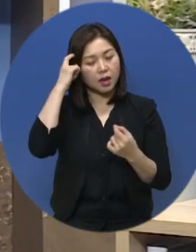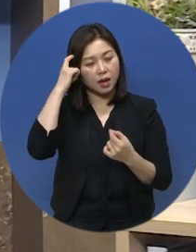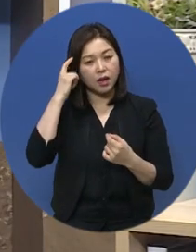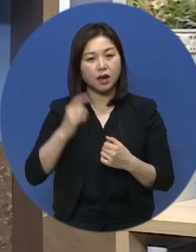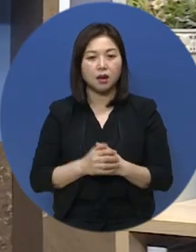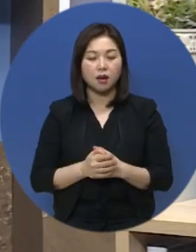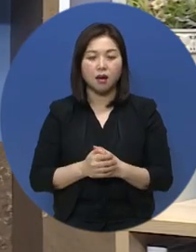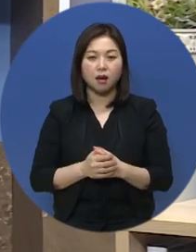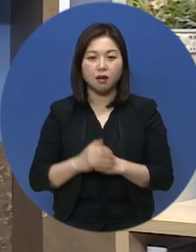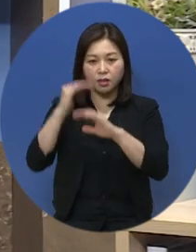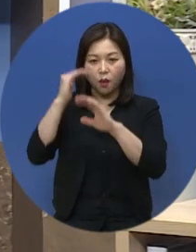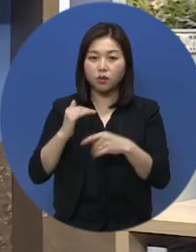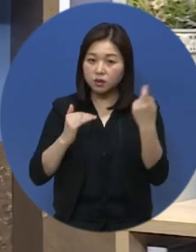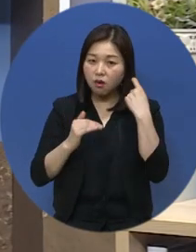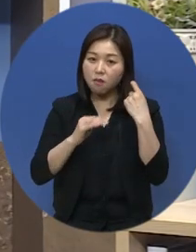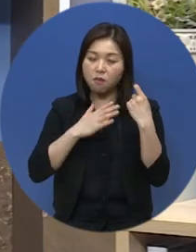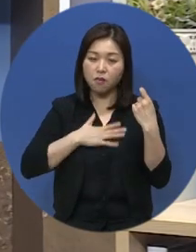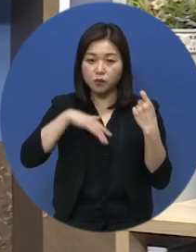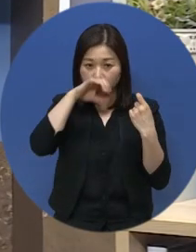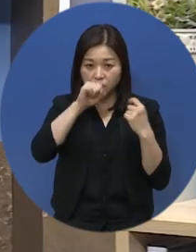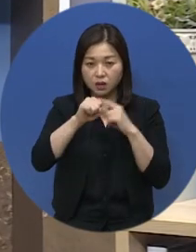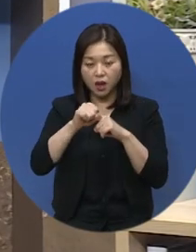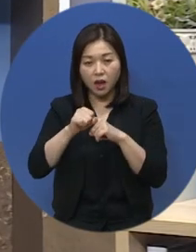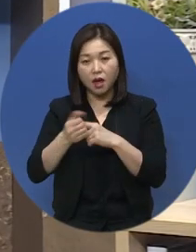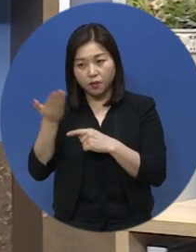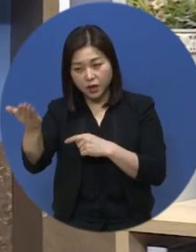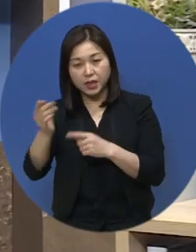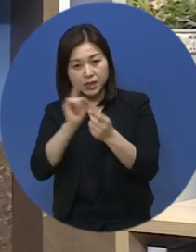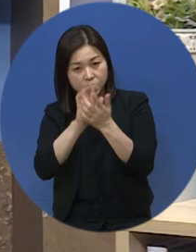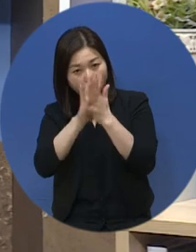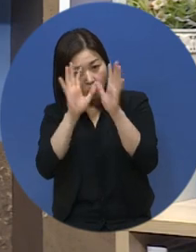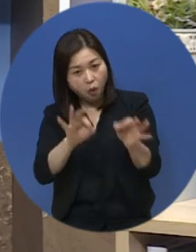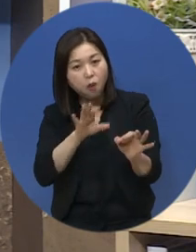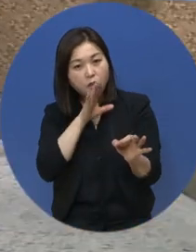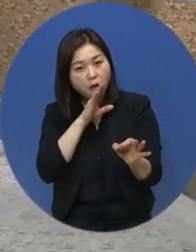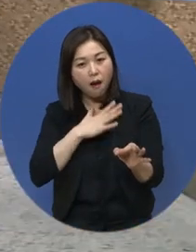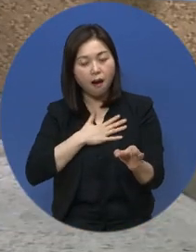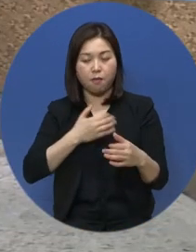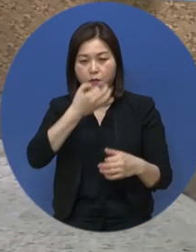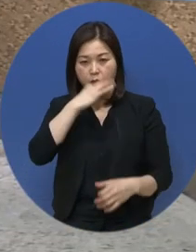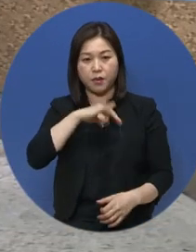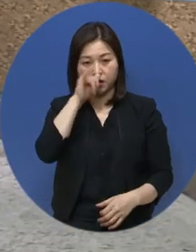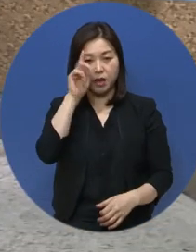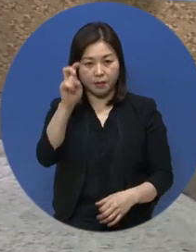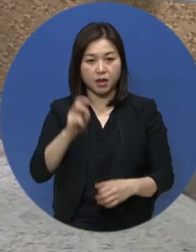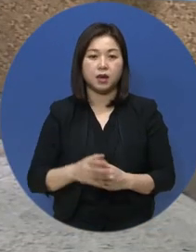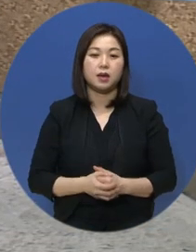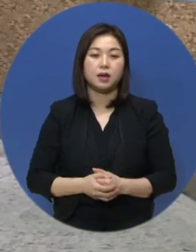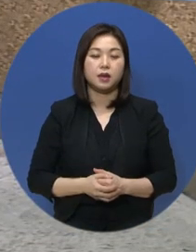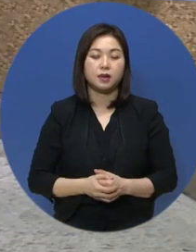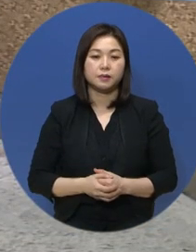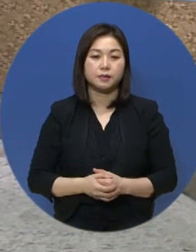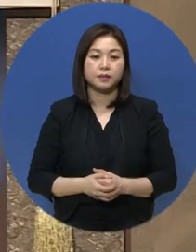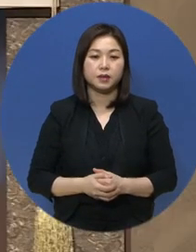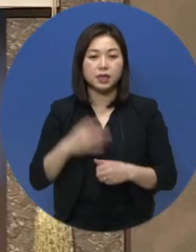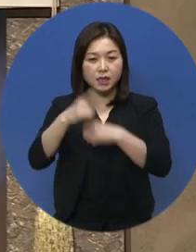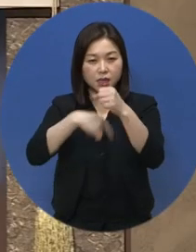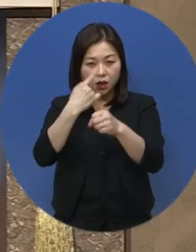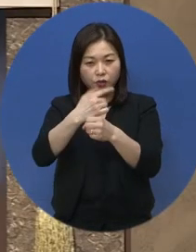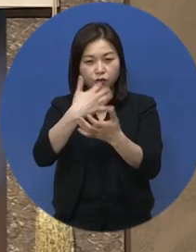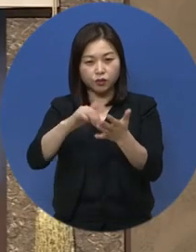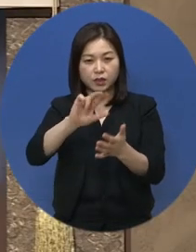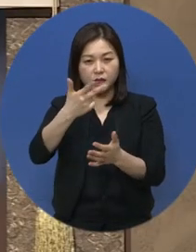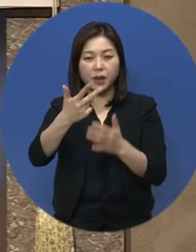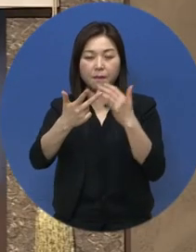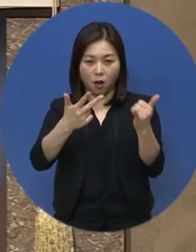좋은데 대표님께서 네네. 이게 보면 네. 참 뿌듯하고 보람되실 것 같아요. 네, 그렇죠. 벌써 저희가 연인원 700명의